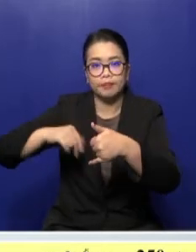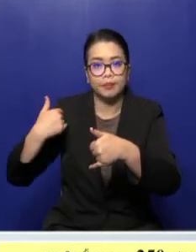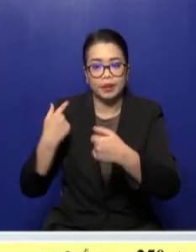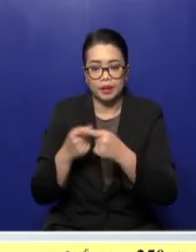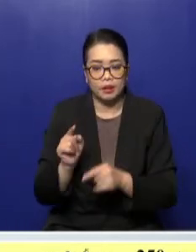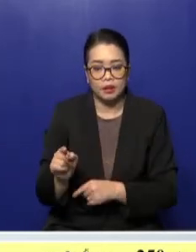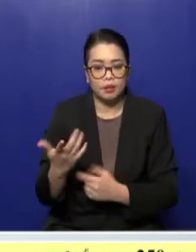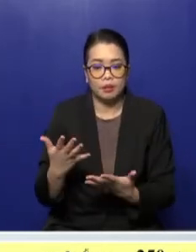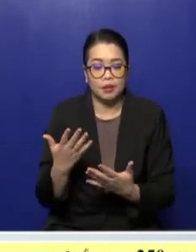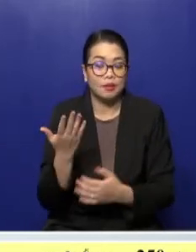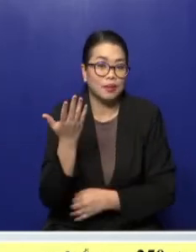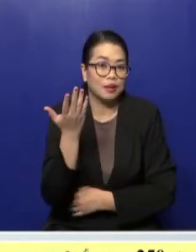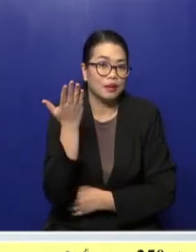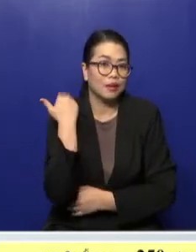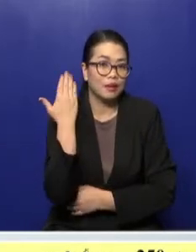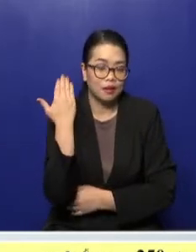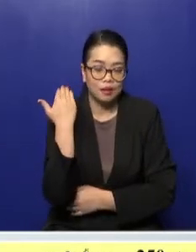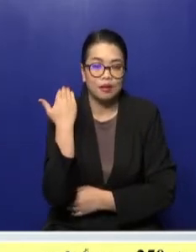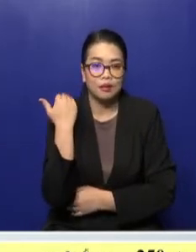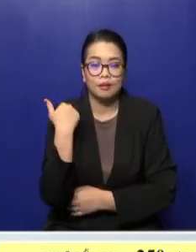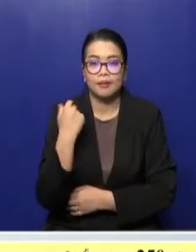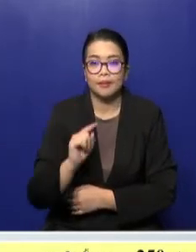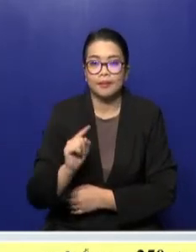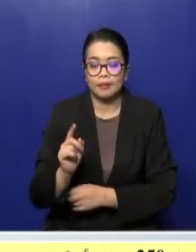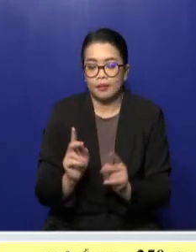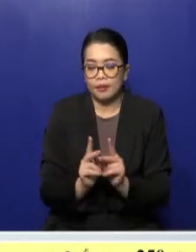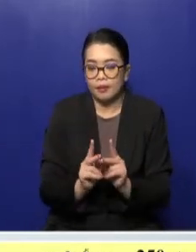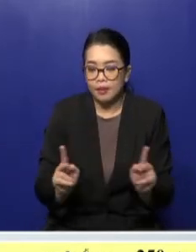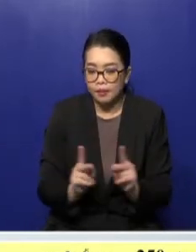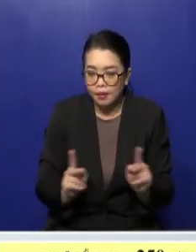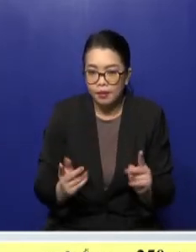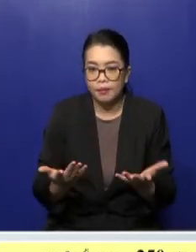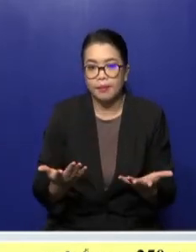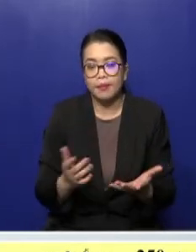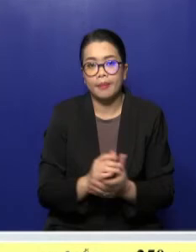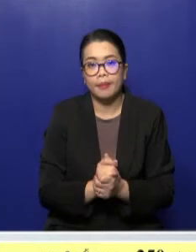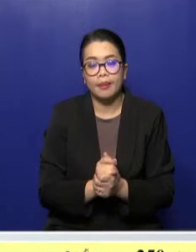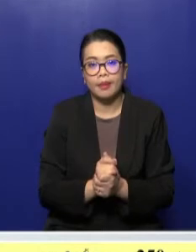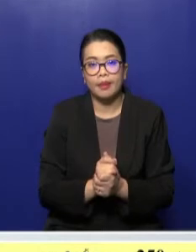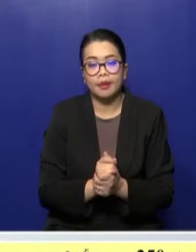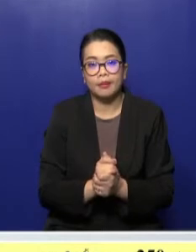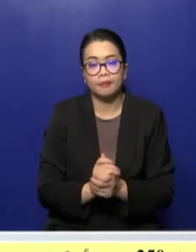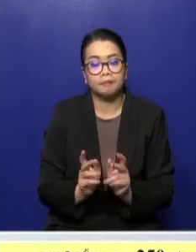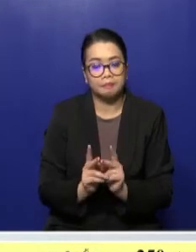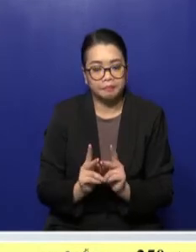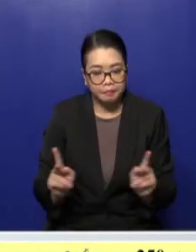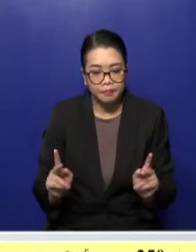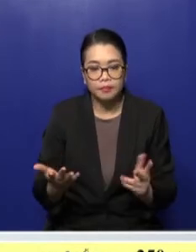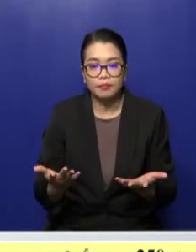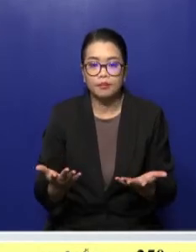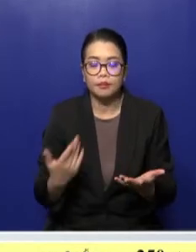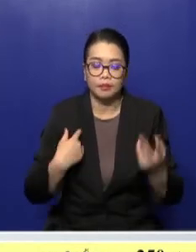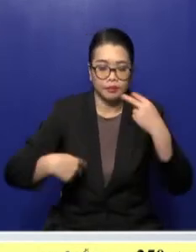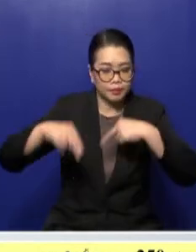ค่ะพี่ภาบอกว่าไปนานมานี่เองนะครับและก็มาที่การชื่อสามัญของเรานะครับ